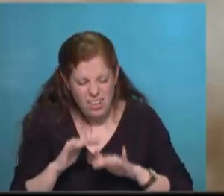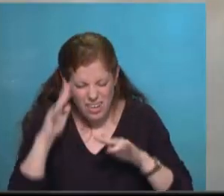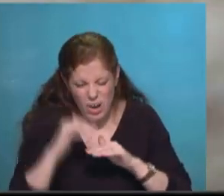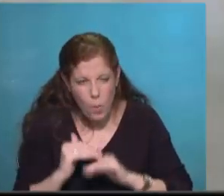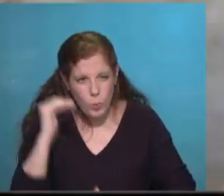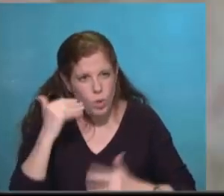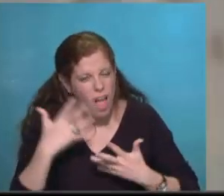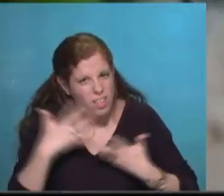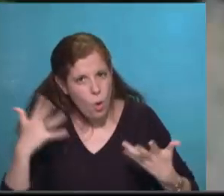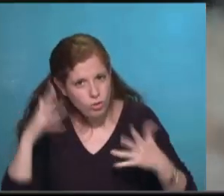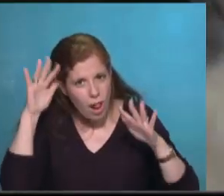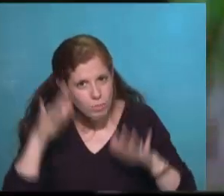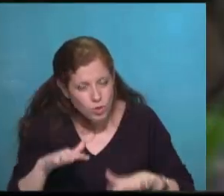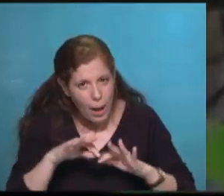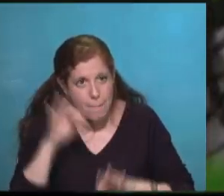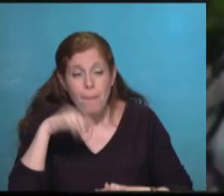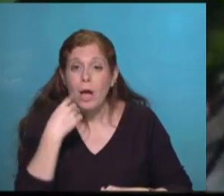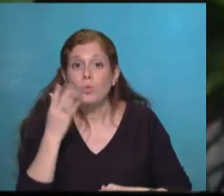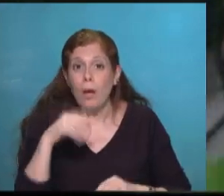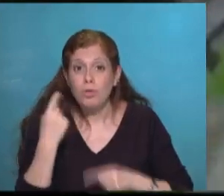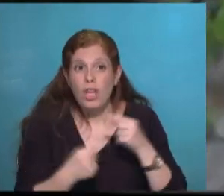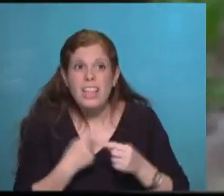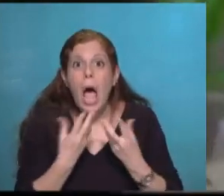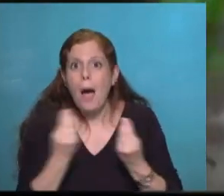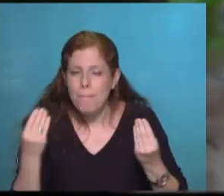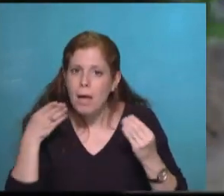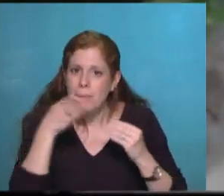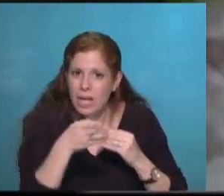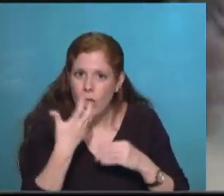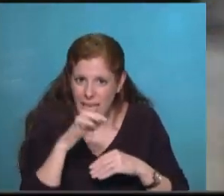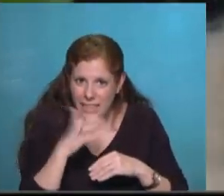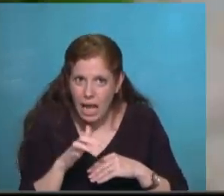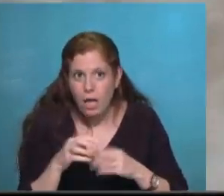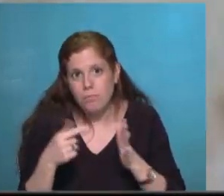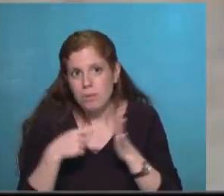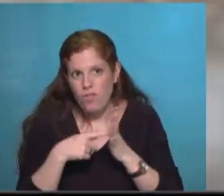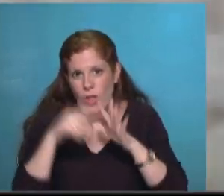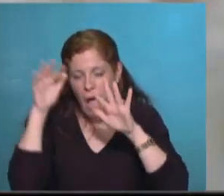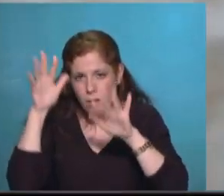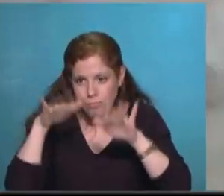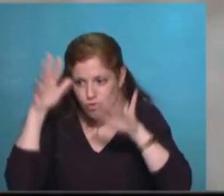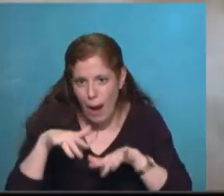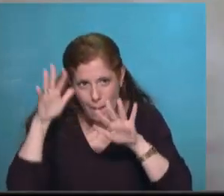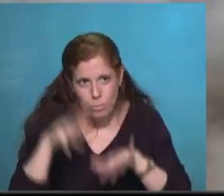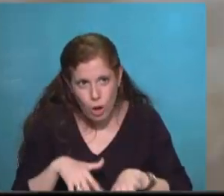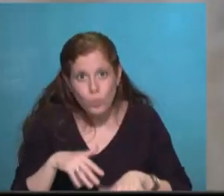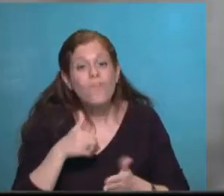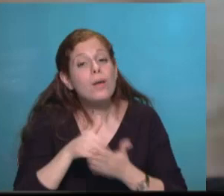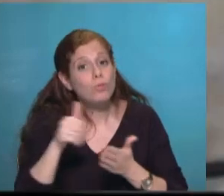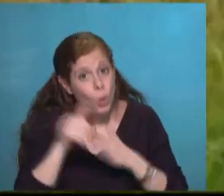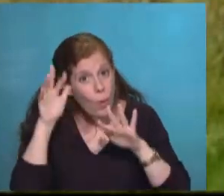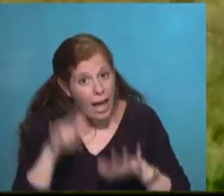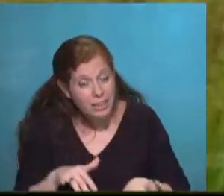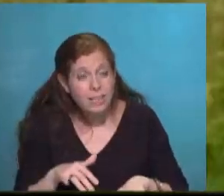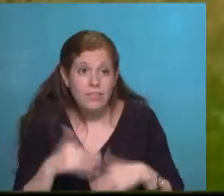וגם אמרנו שהשנה הזאת כמויות אדירות נכנסות לכנרת ועוד ייכנסו בעקבות כמויות המשקעים האלה שירדו וימשיכו לרדת